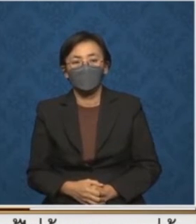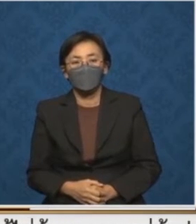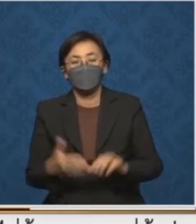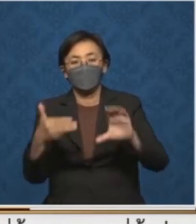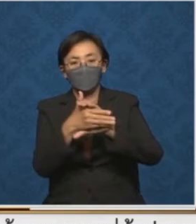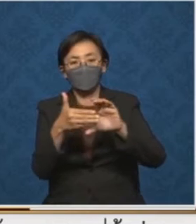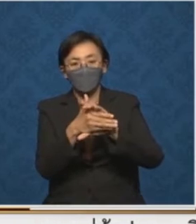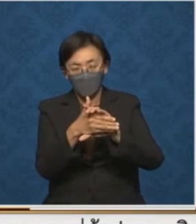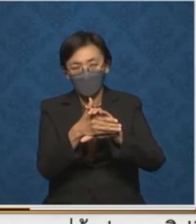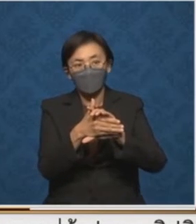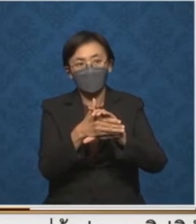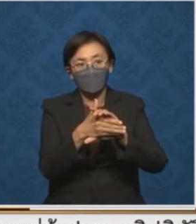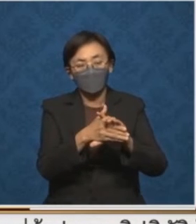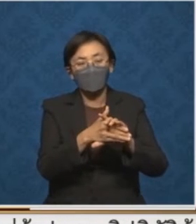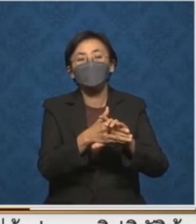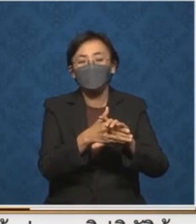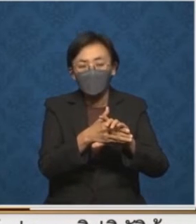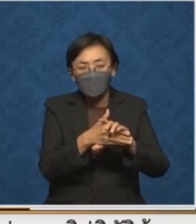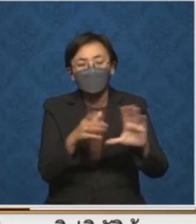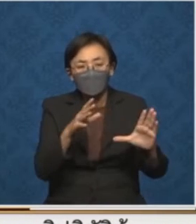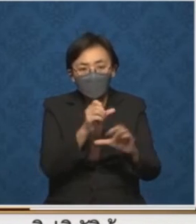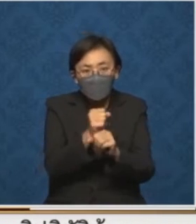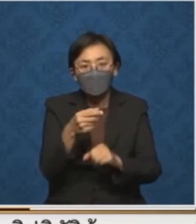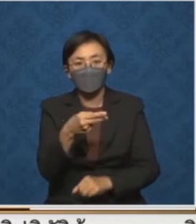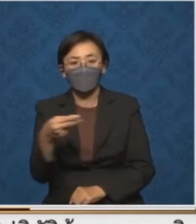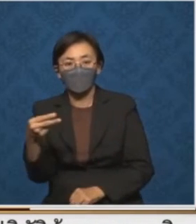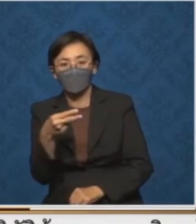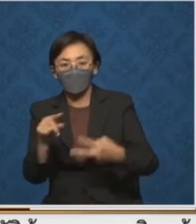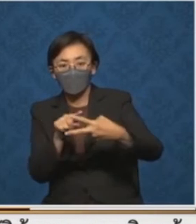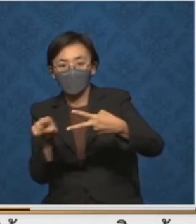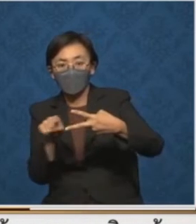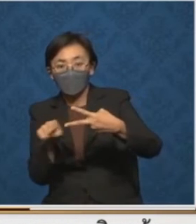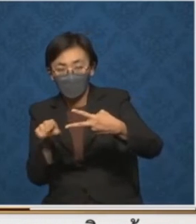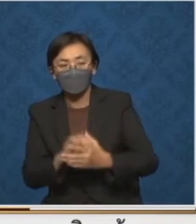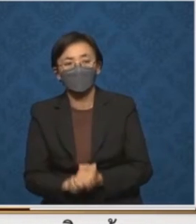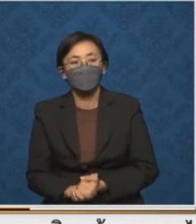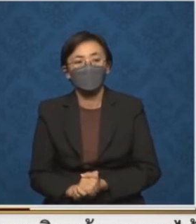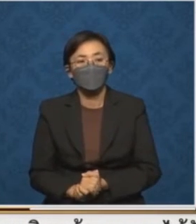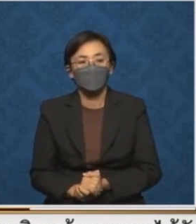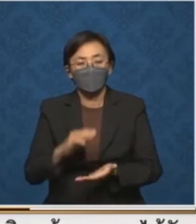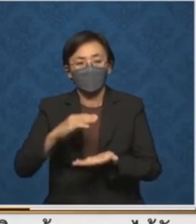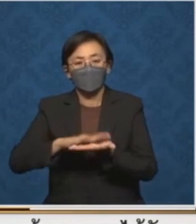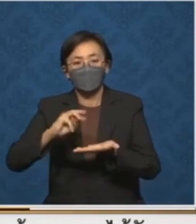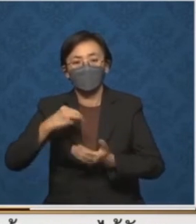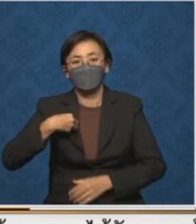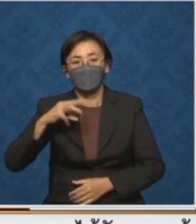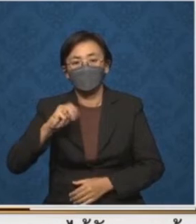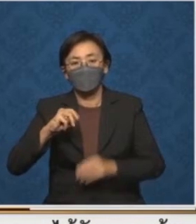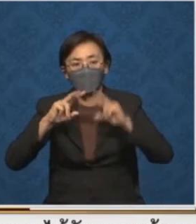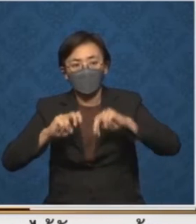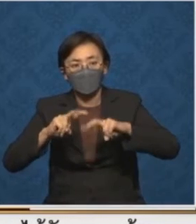ขอโทษนะครับวนนี้ผมอาจจะพูดจาดูขึ้งขังแต่ความเป็นความตายเอามาร้อนเลนไมได้เด็ขาด